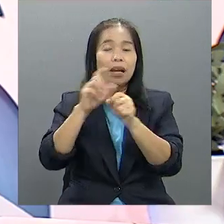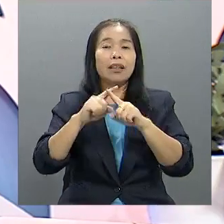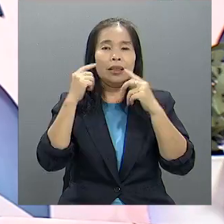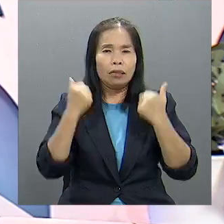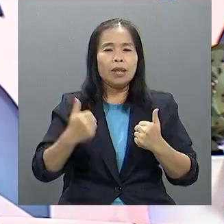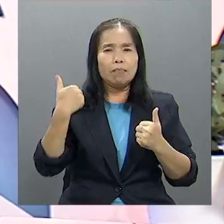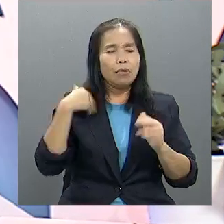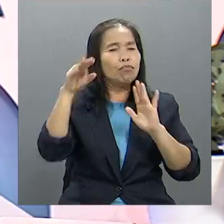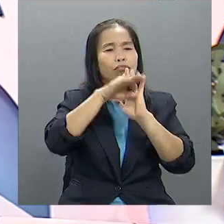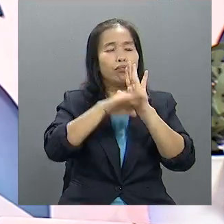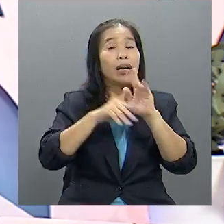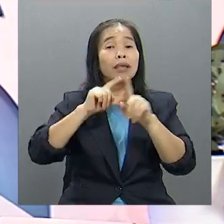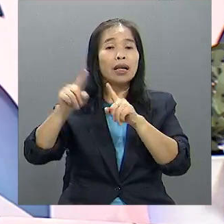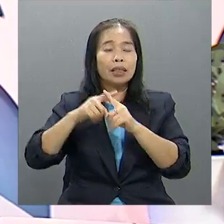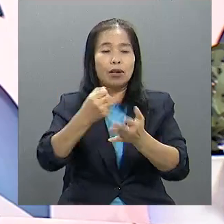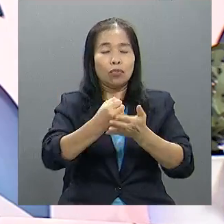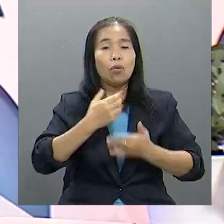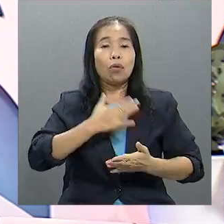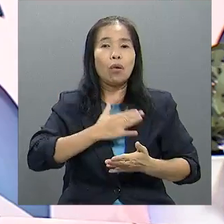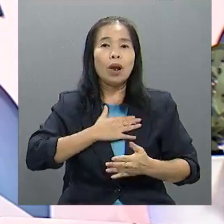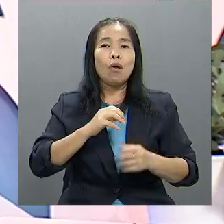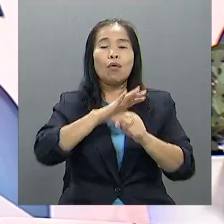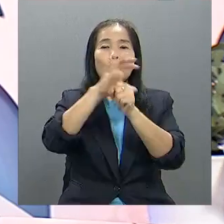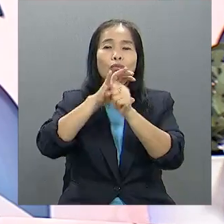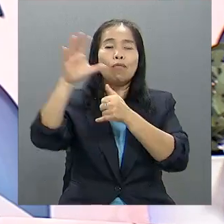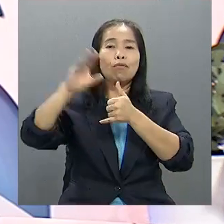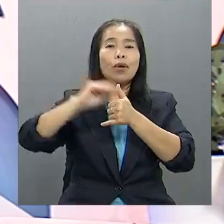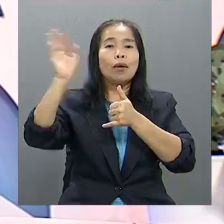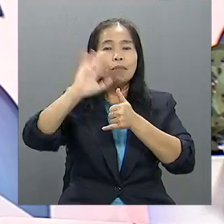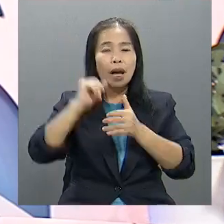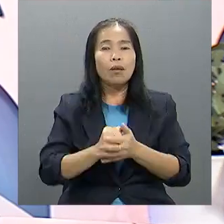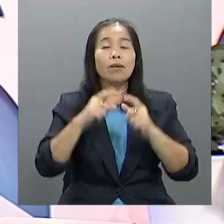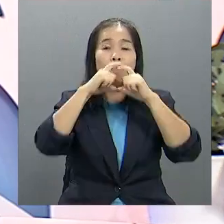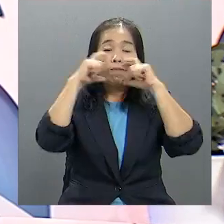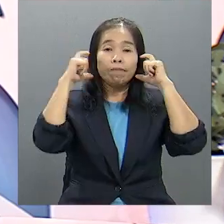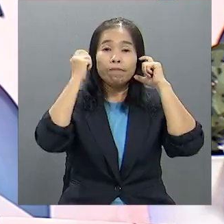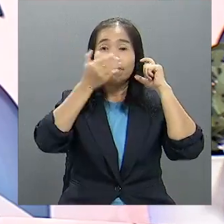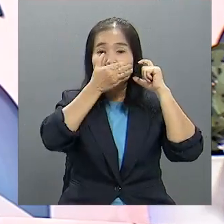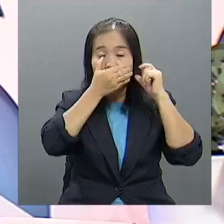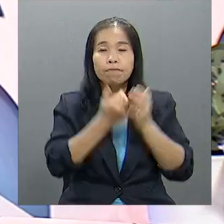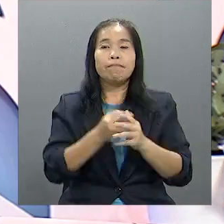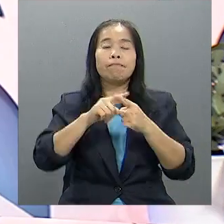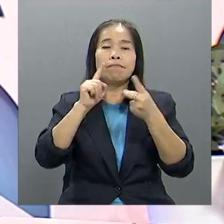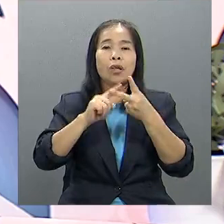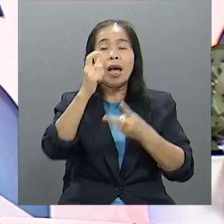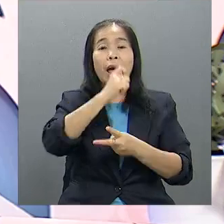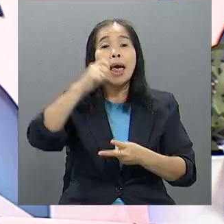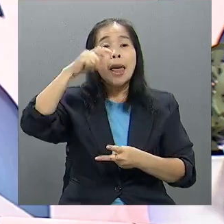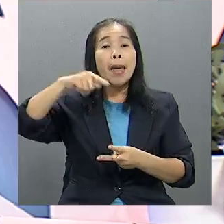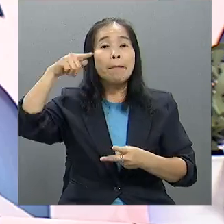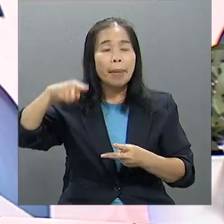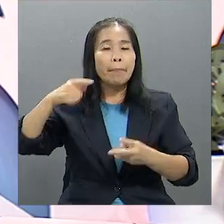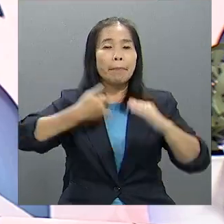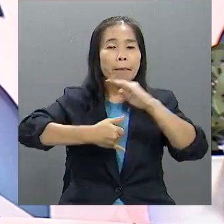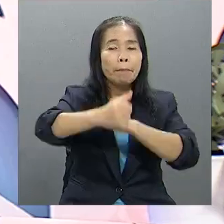ช่วยให้เรานั้นปลอดภัยจากโควิด-19 ไม่ว่าจะเป็นการใส่หน้ากากหรือการใช้แอปพลิเคชันเช็คอินเช็คเอาท์ล่ะที่เราไปในสถานที่ต่